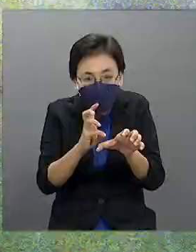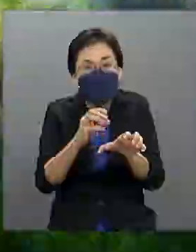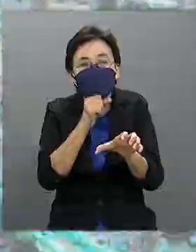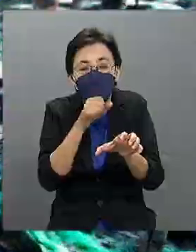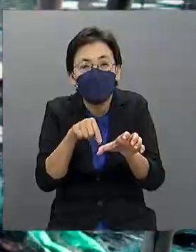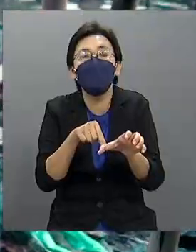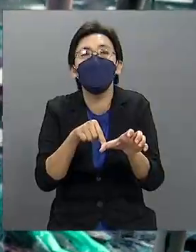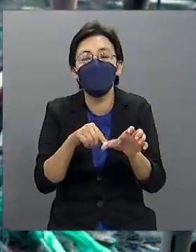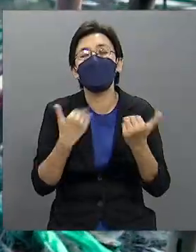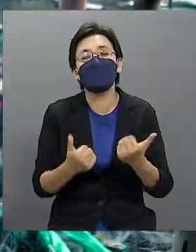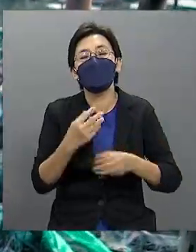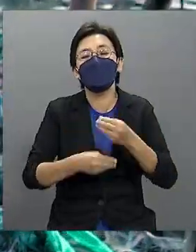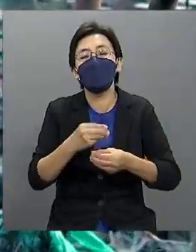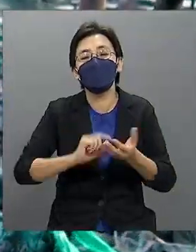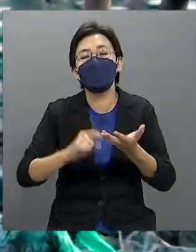เก่งแล้ว